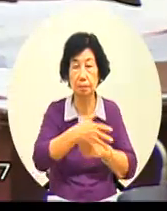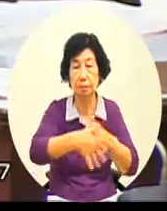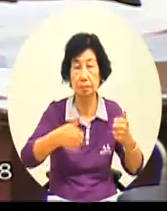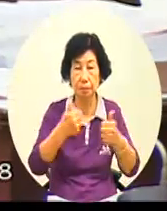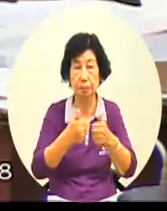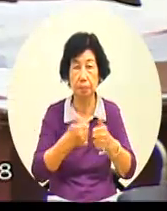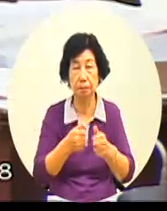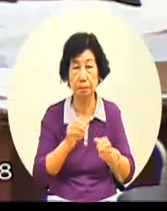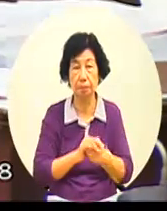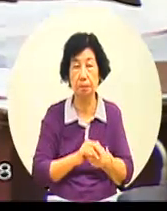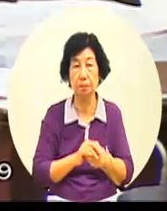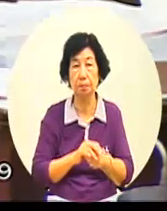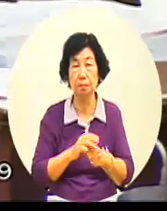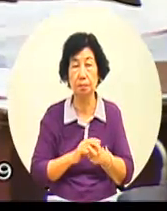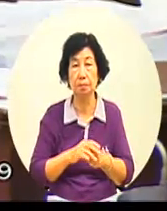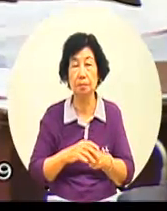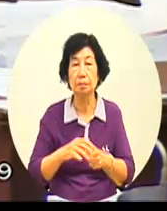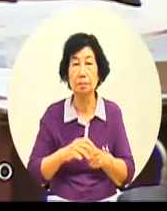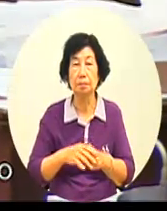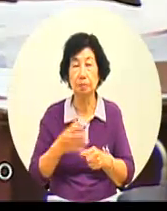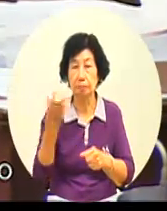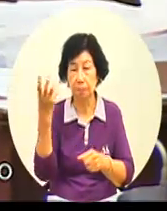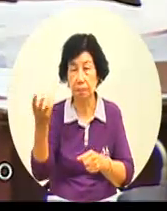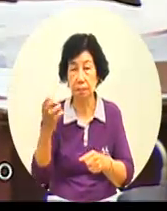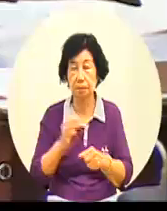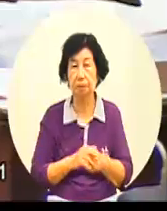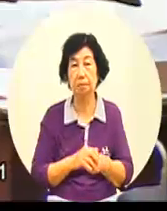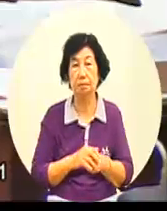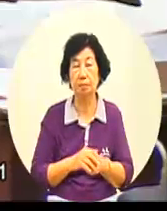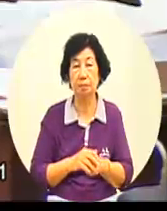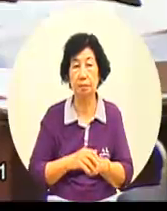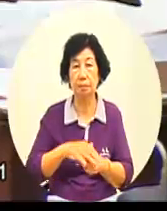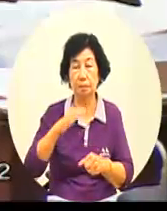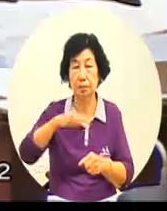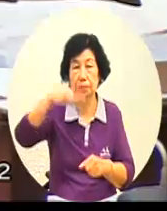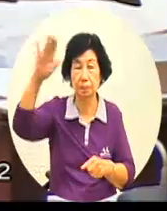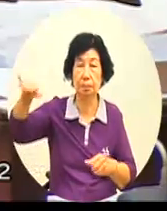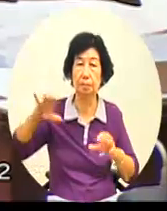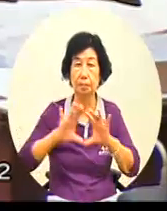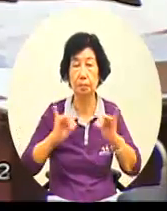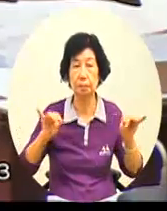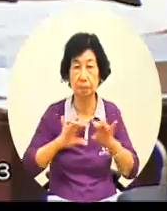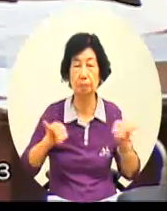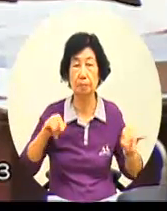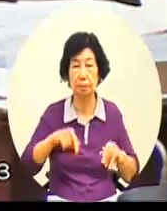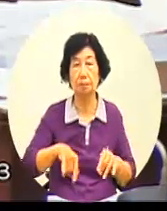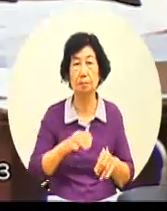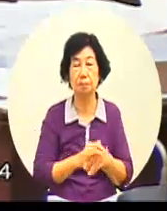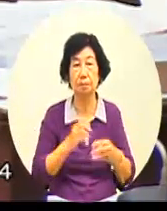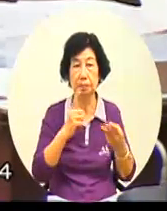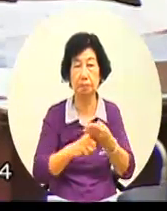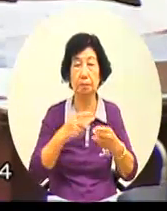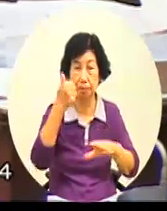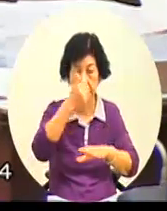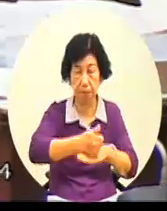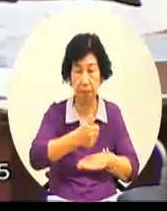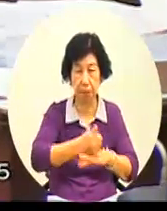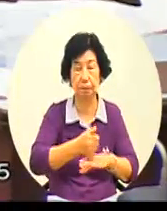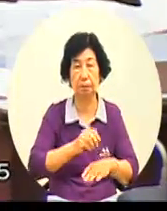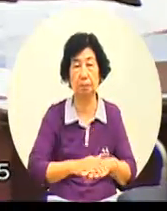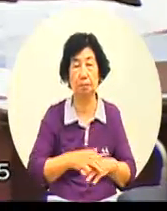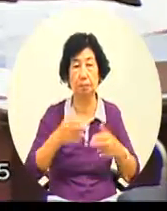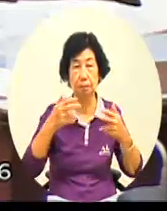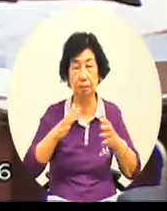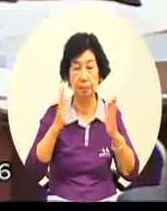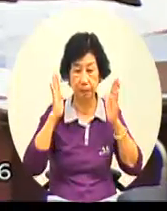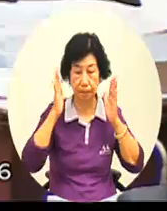是山地好朋友啦吼，参照阮主席，伊就是浙江原住民啦吼，嘛算真少数，伫咱的